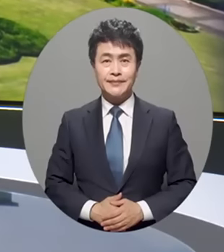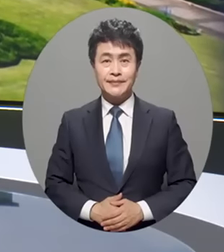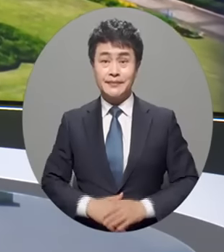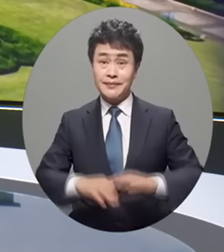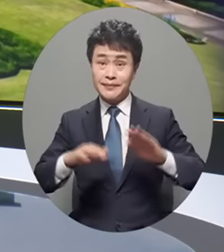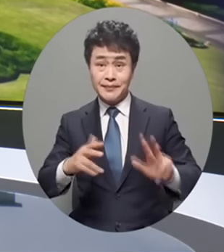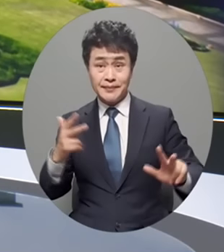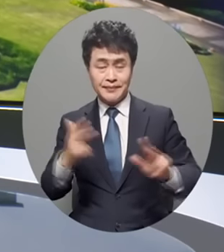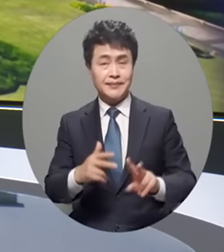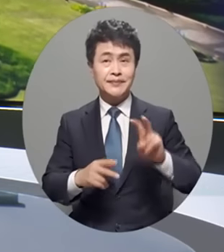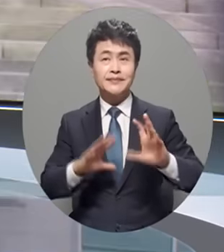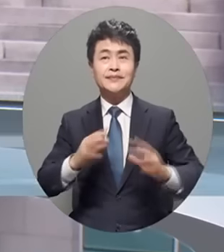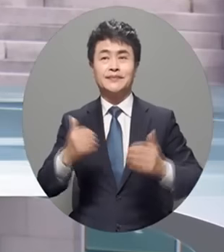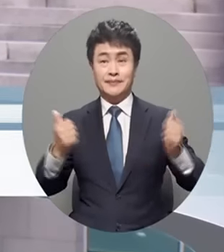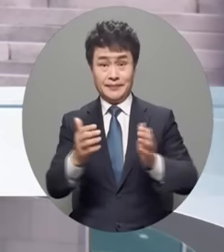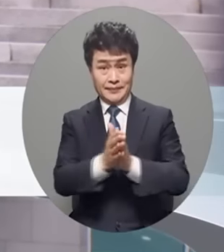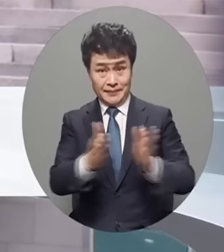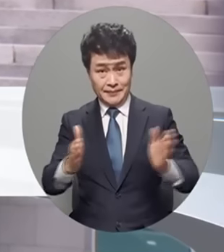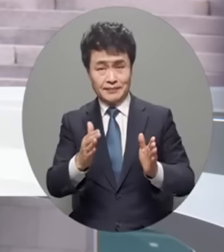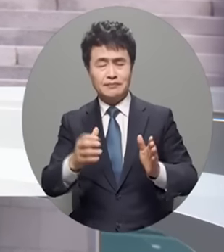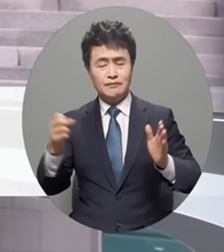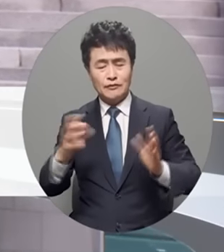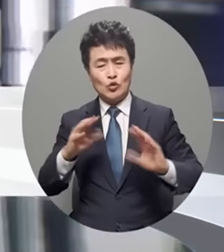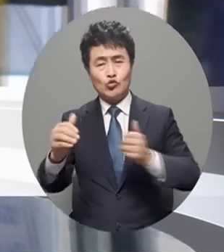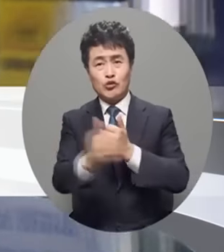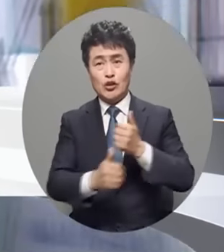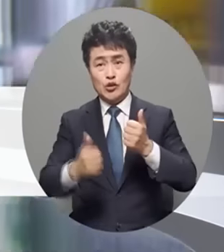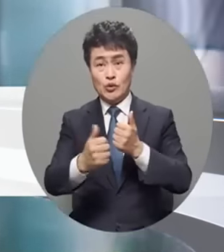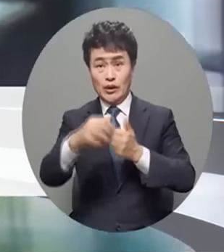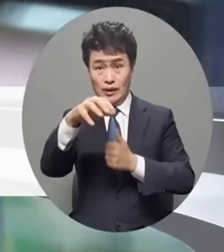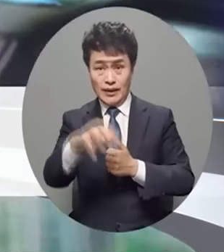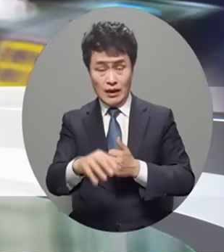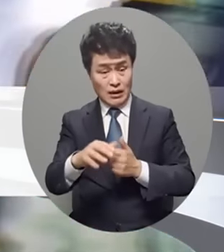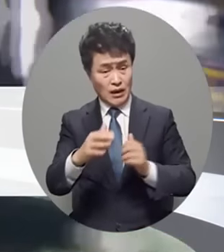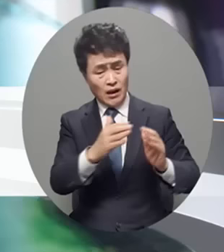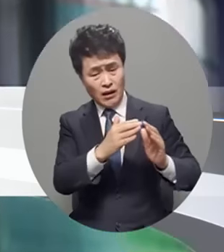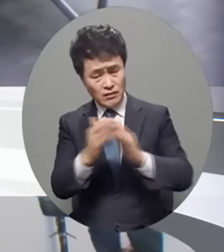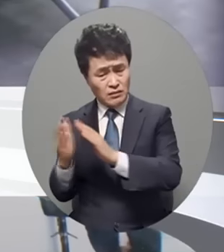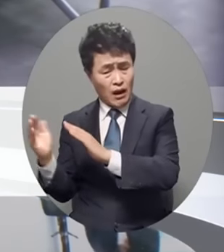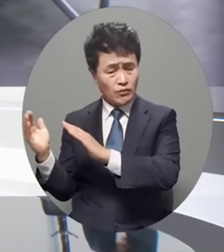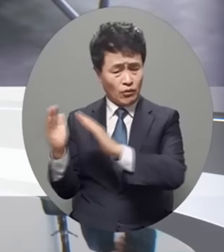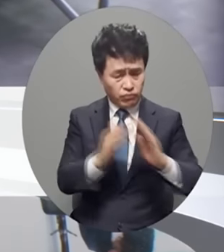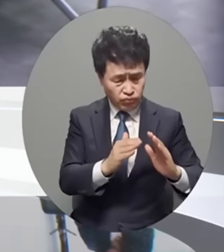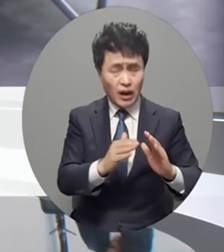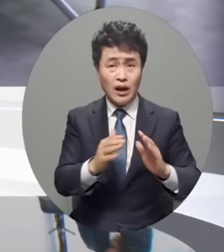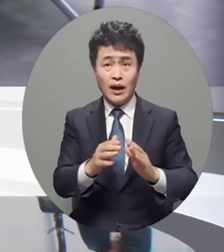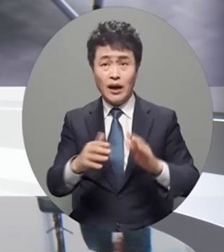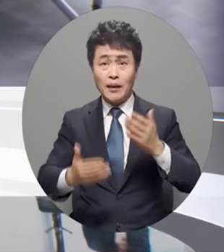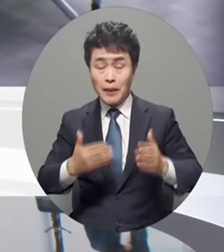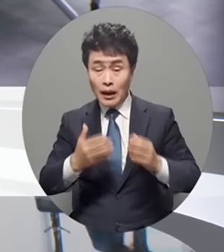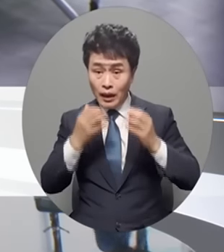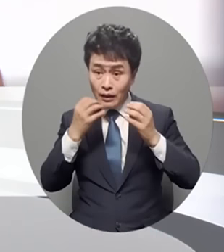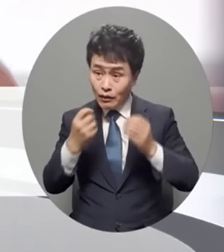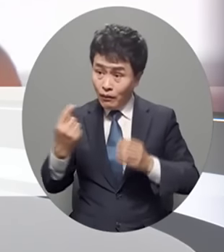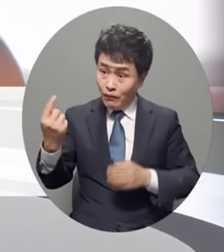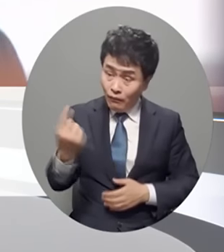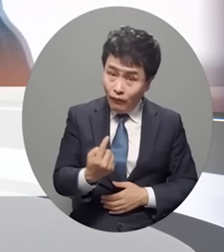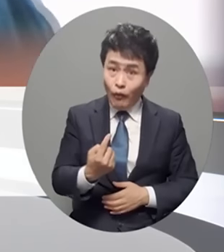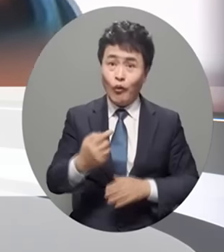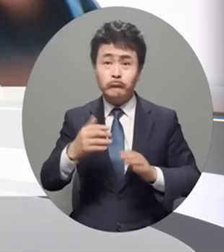이번 주 22대 국회 시작과 함께 국회의원회관에서는 이사가 한창이었습니다. 새로운 얼굴이 등장하기도